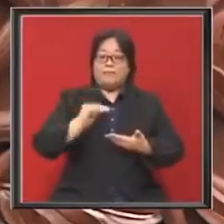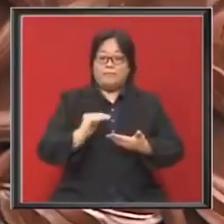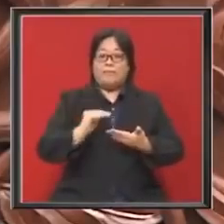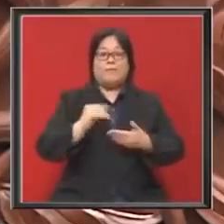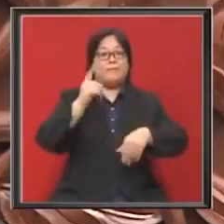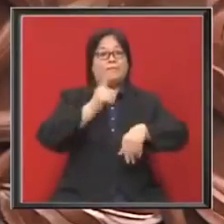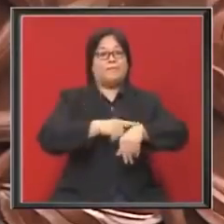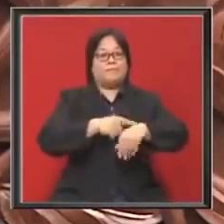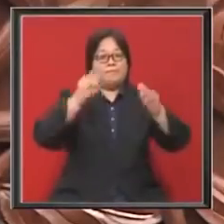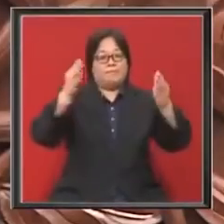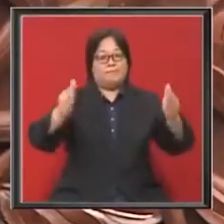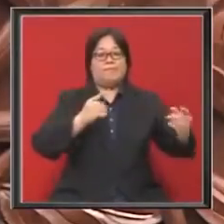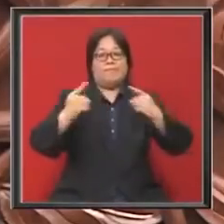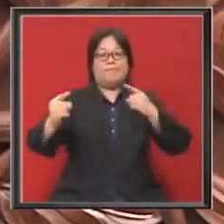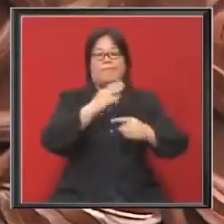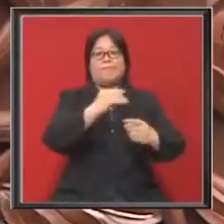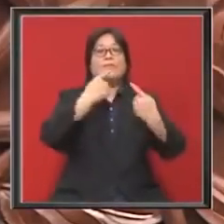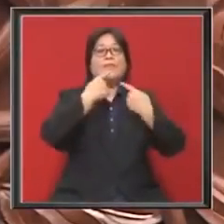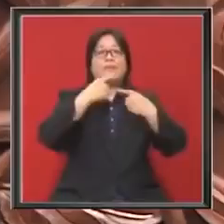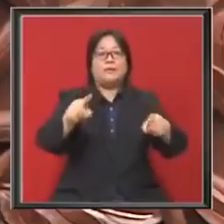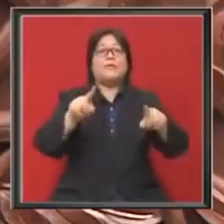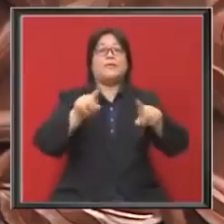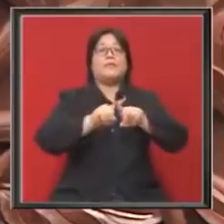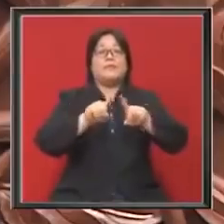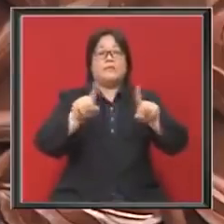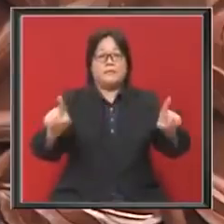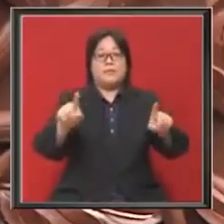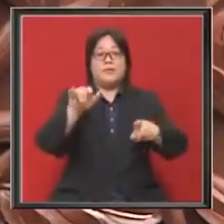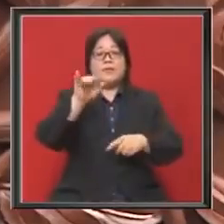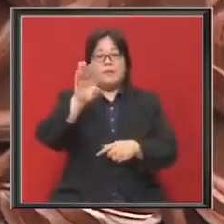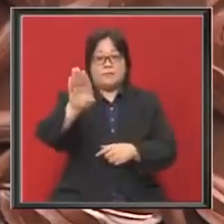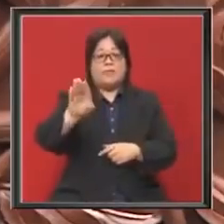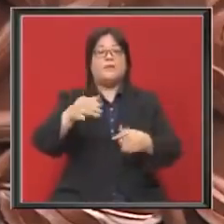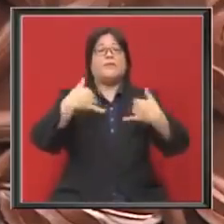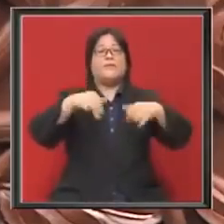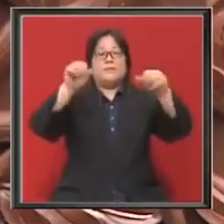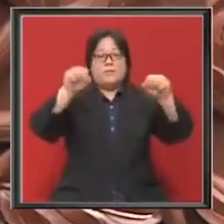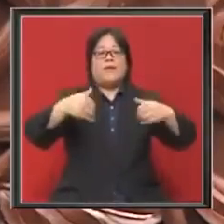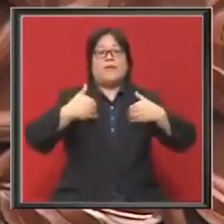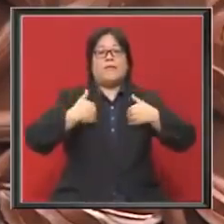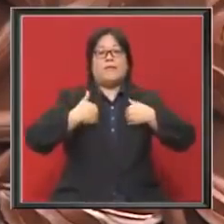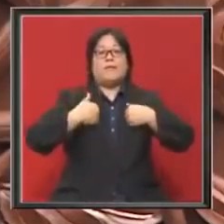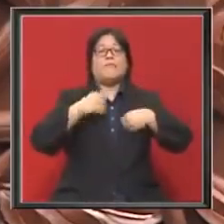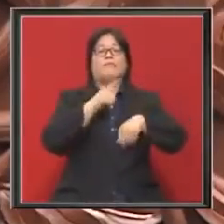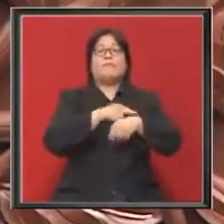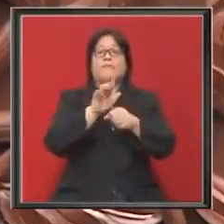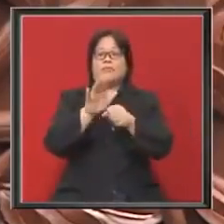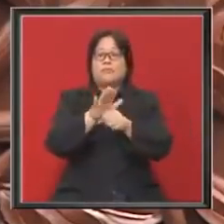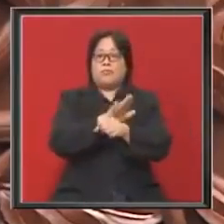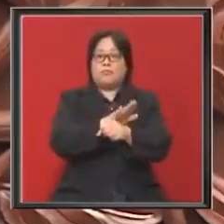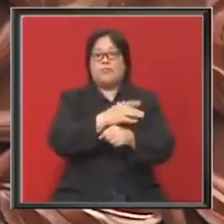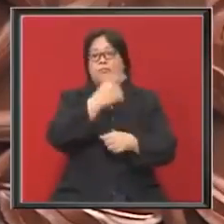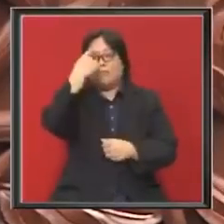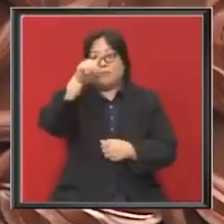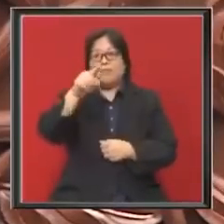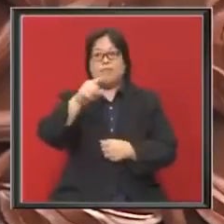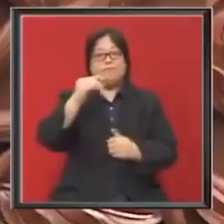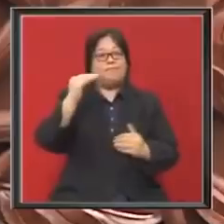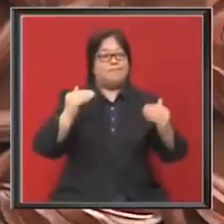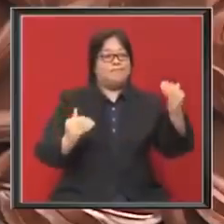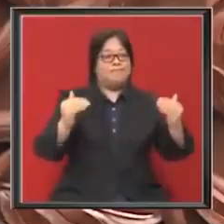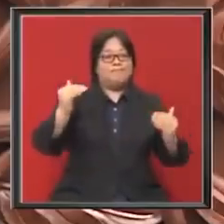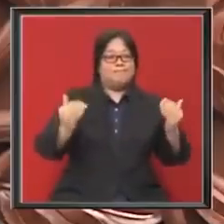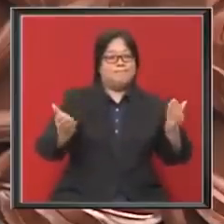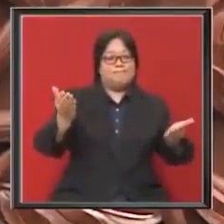dari segi tempo pembahasan dan jawaban tersebut namun hal yang terhormat masih mempunyai tempo yang mencukupi untuk